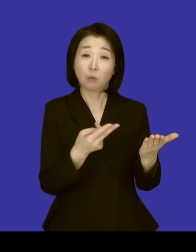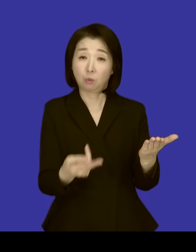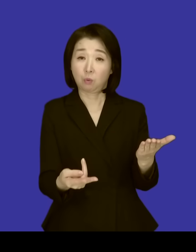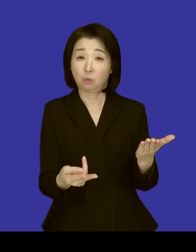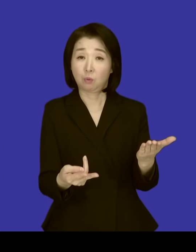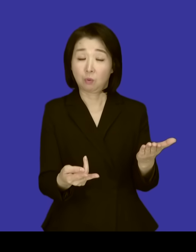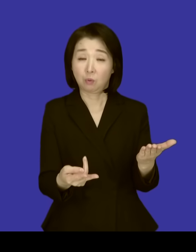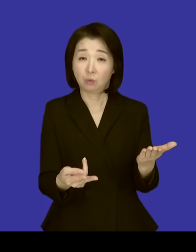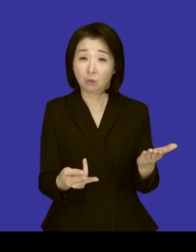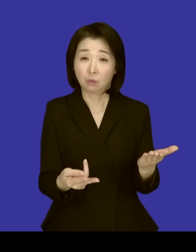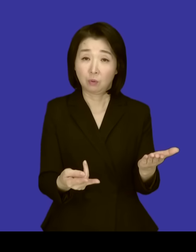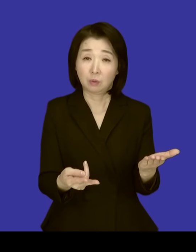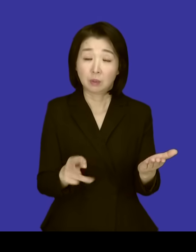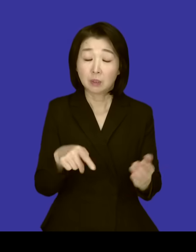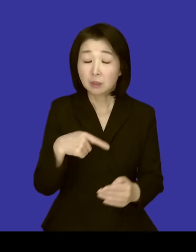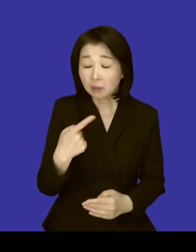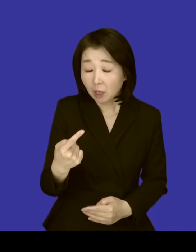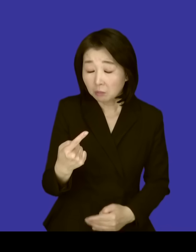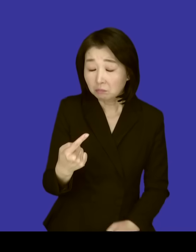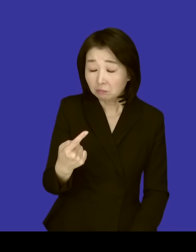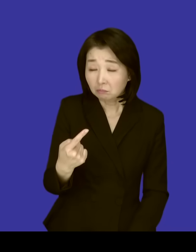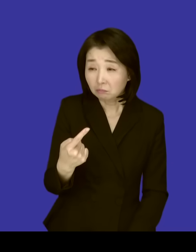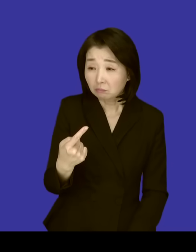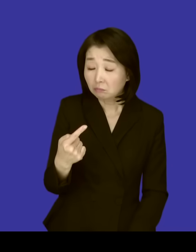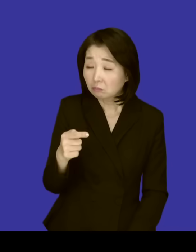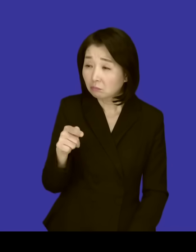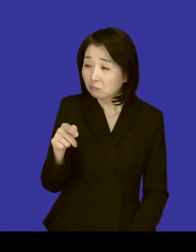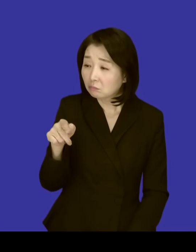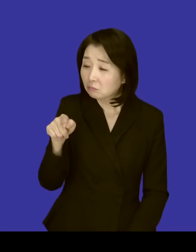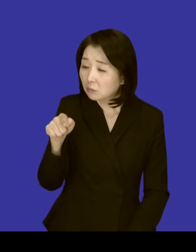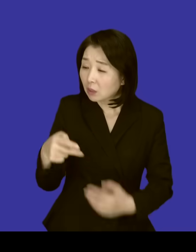그리고 다음 외래 때 갔는데 약간 의사